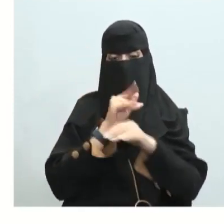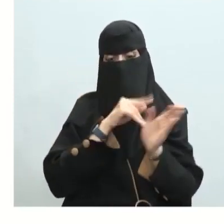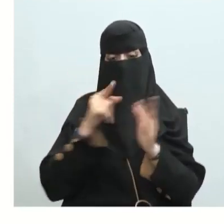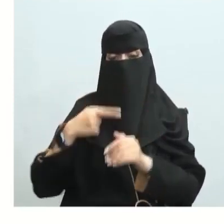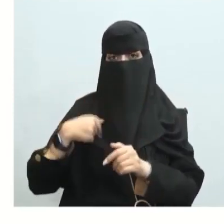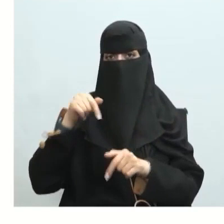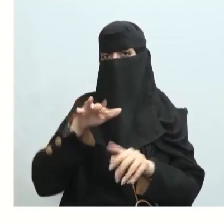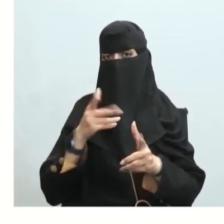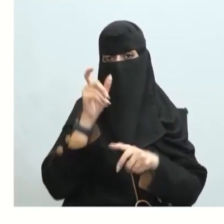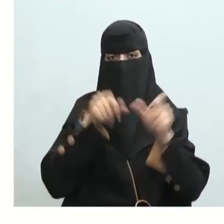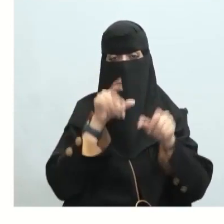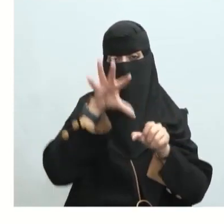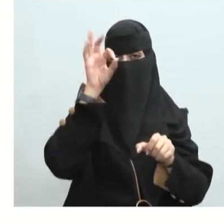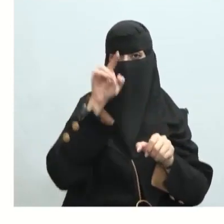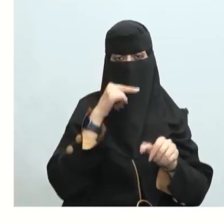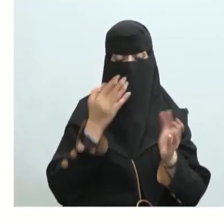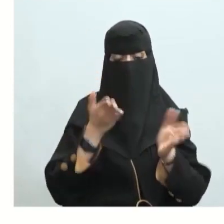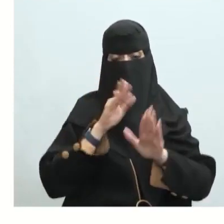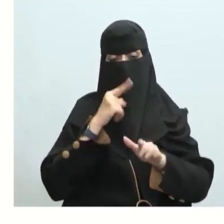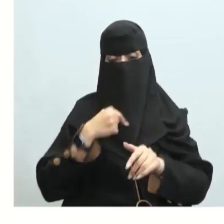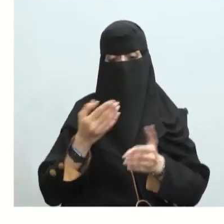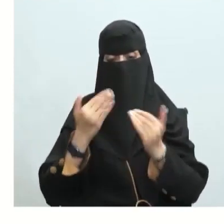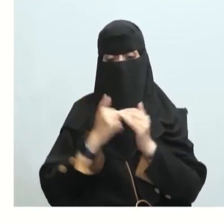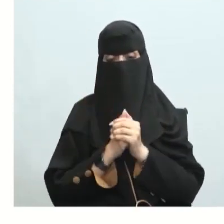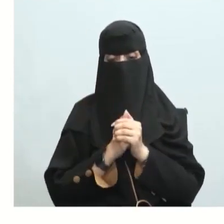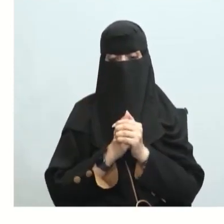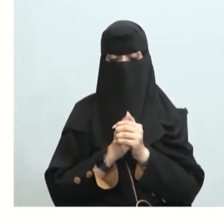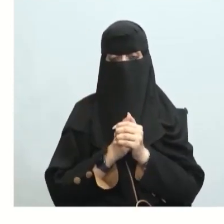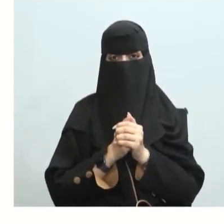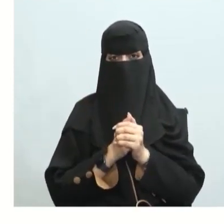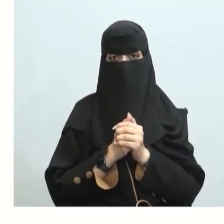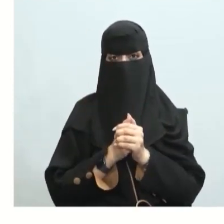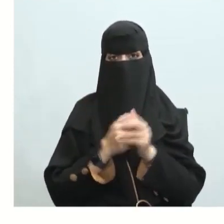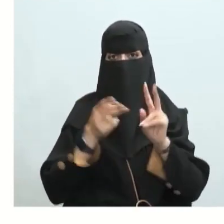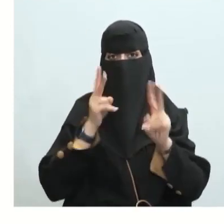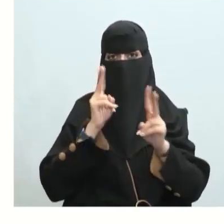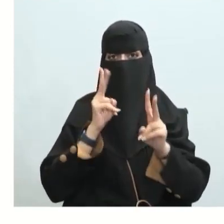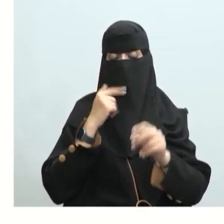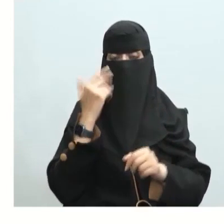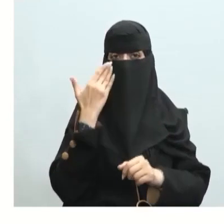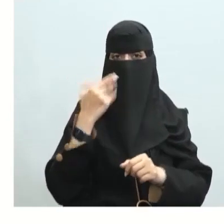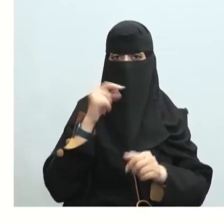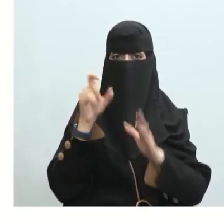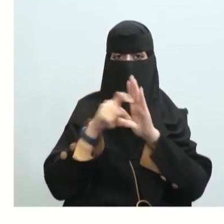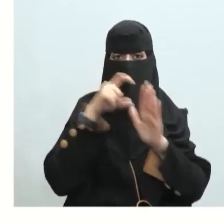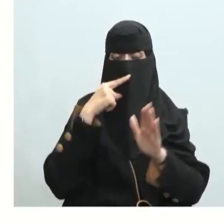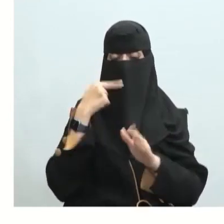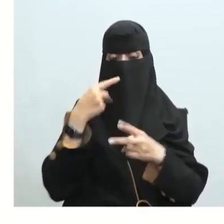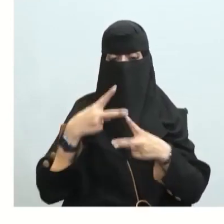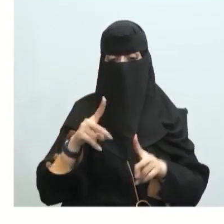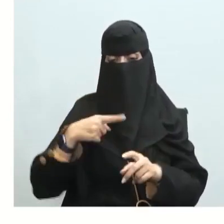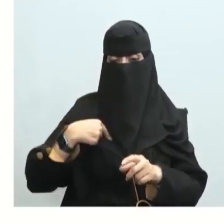الزملاء المكلفين بمكانك ان تضيف هنا ايضا اضافه بعد ذلك الحفل الخطابي كلمه افتتاح اسم الزميل